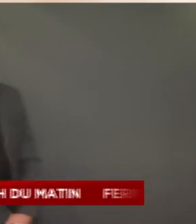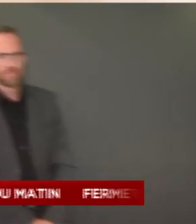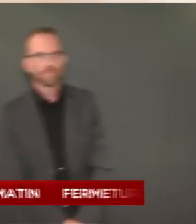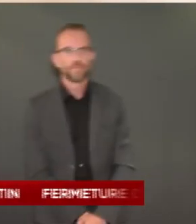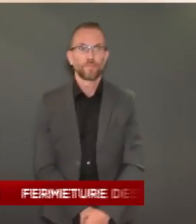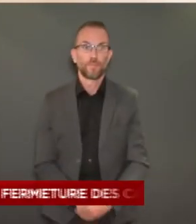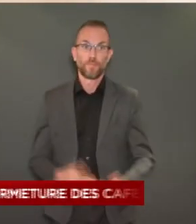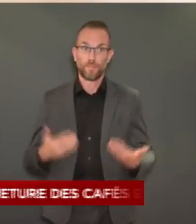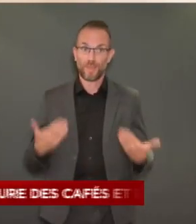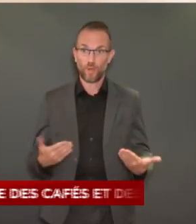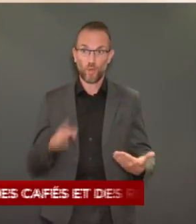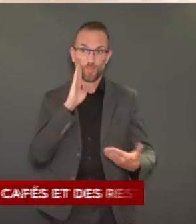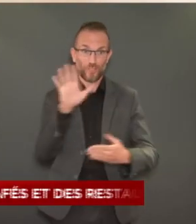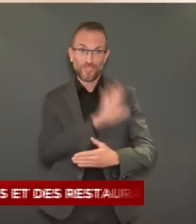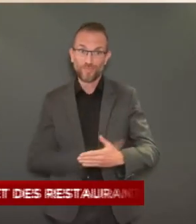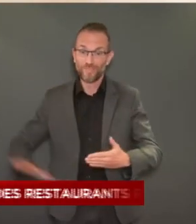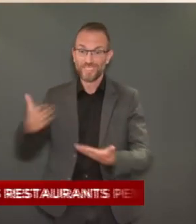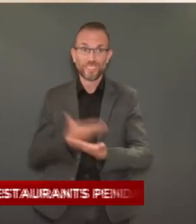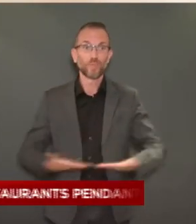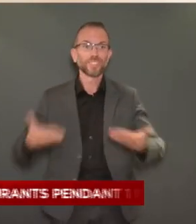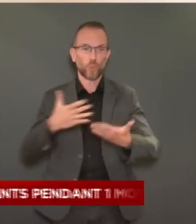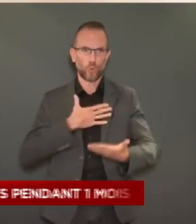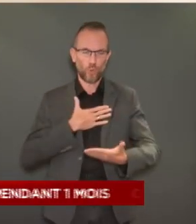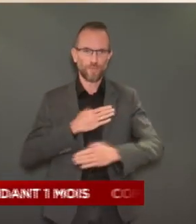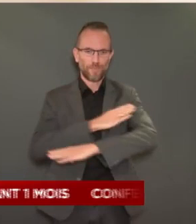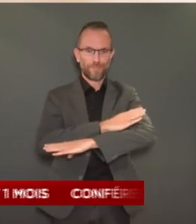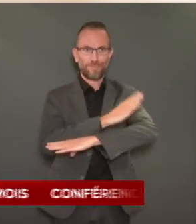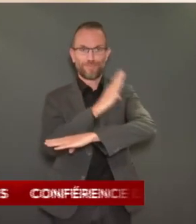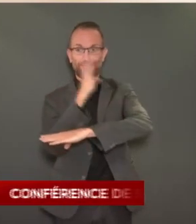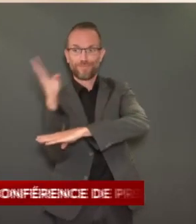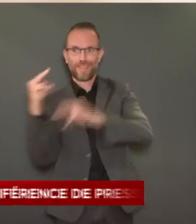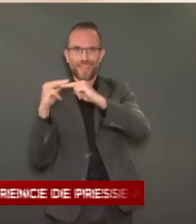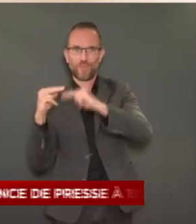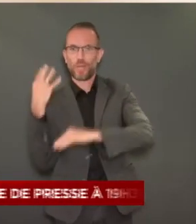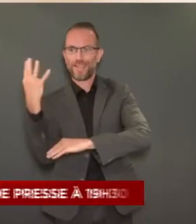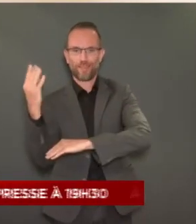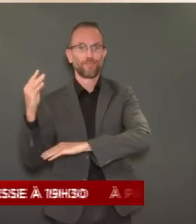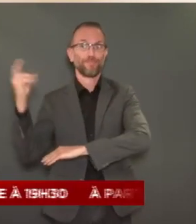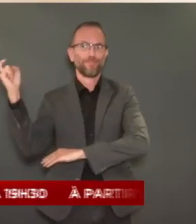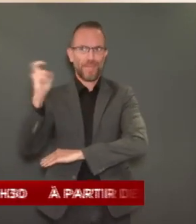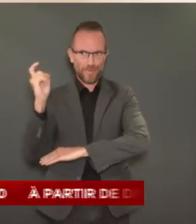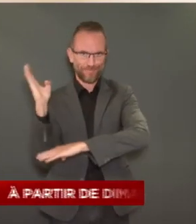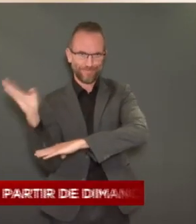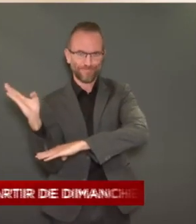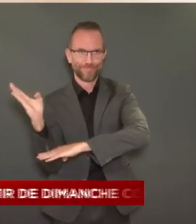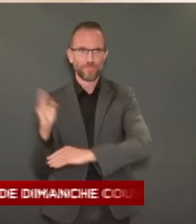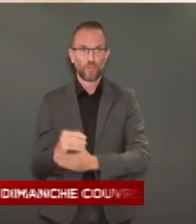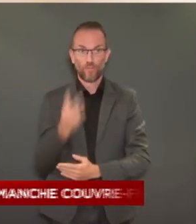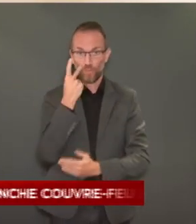la phase d'alarme 4. Nous avons vu les jours précédents que le nombre de cas